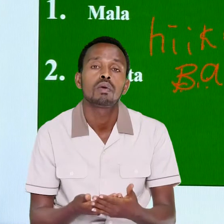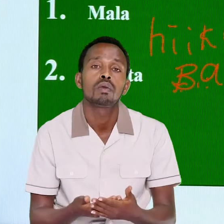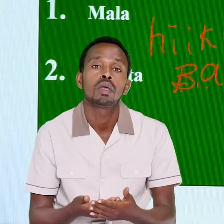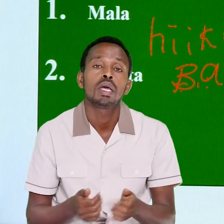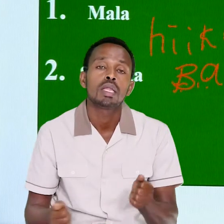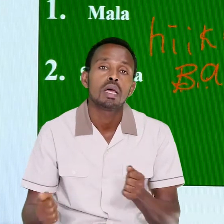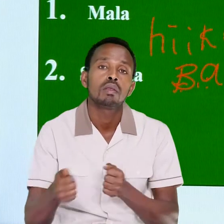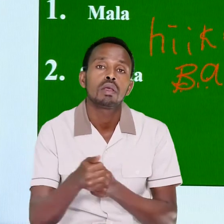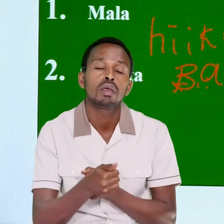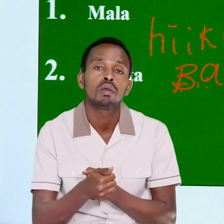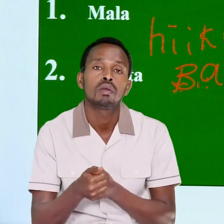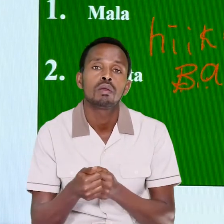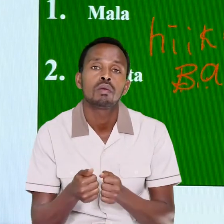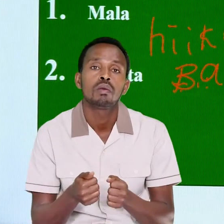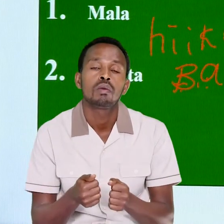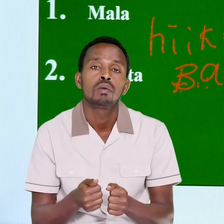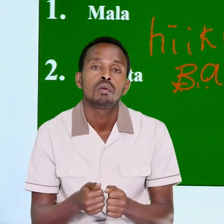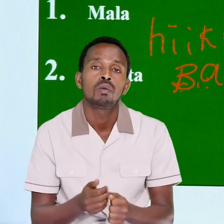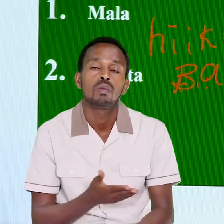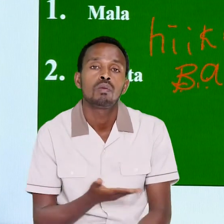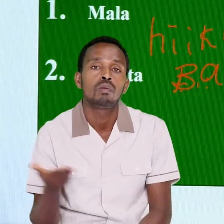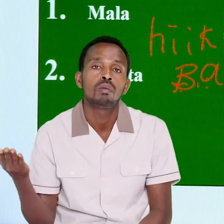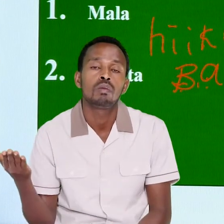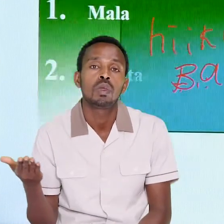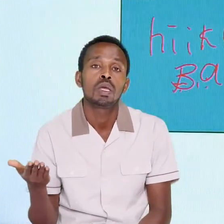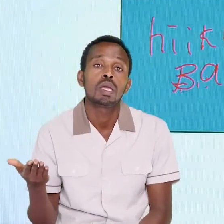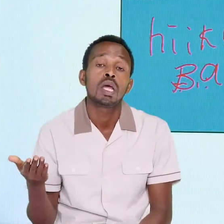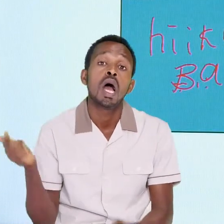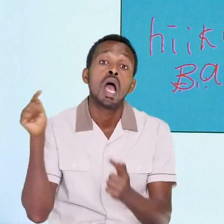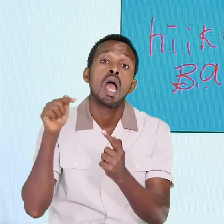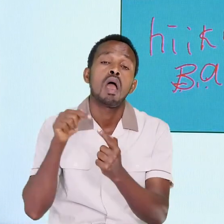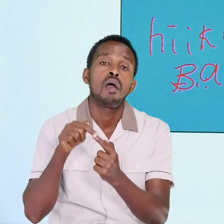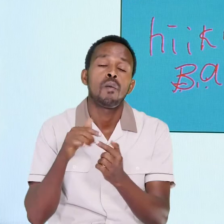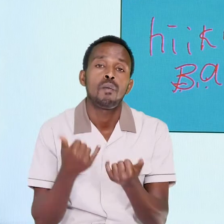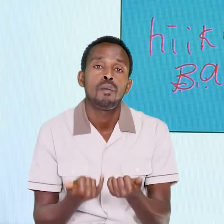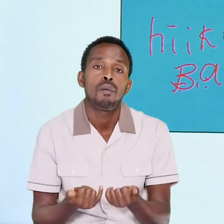Kanatti aansee waan hanga ammaatti baranne keessaa